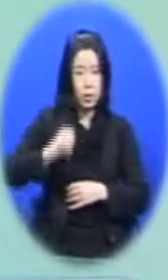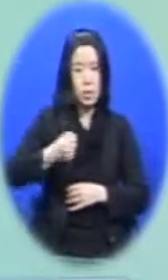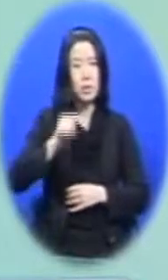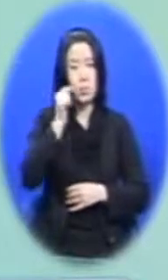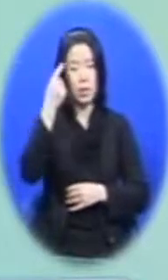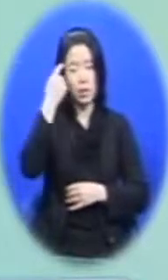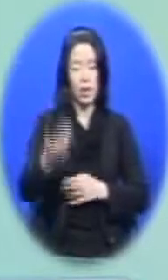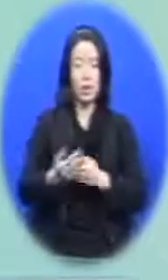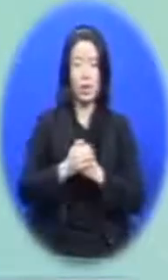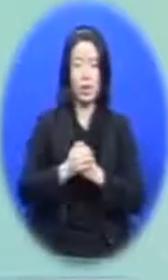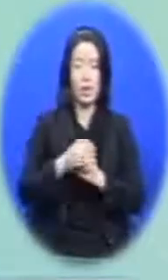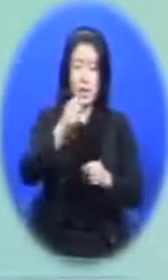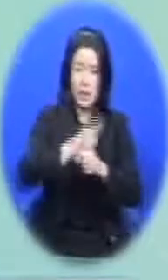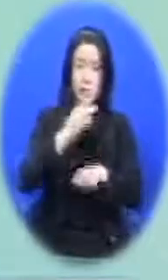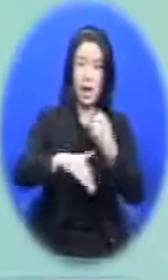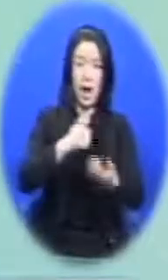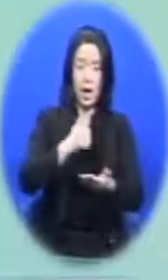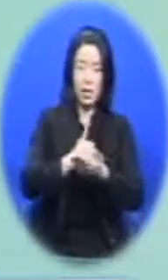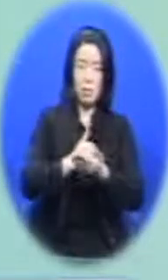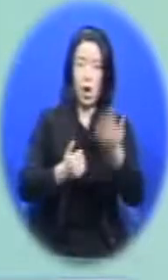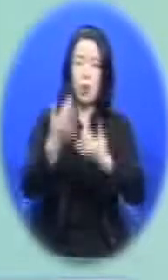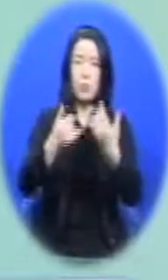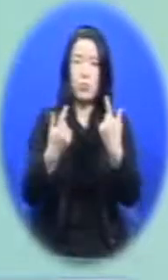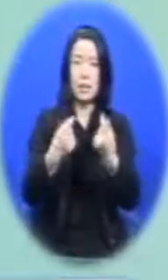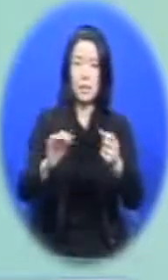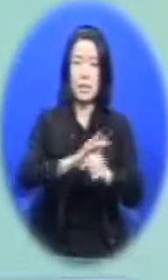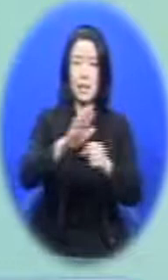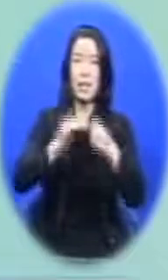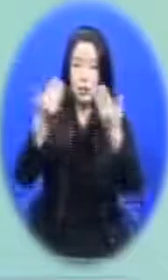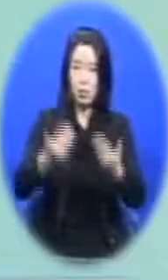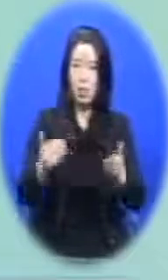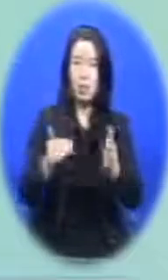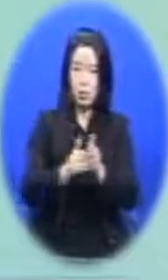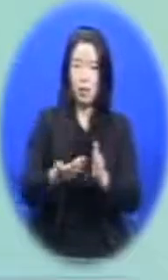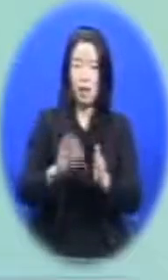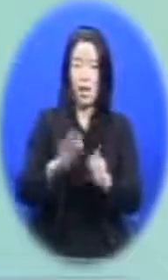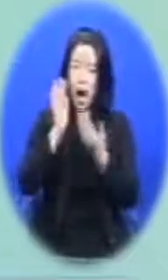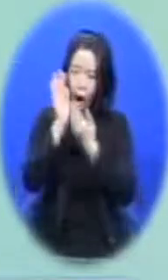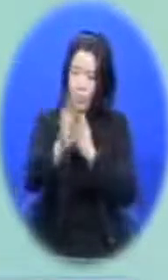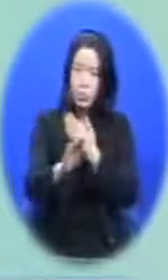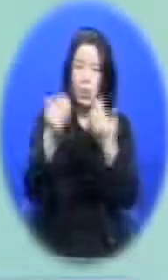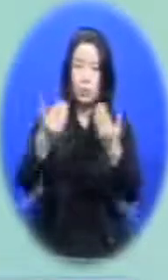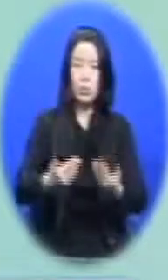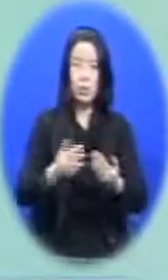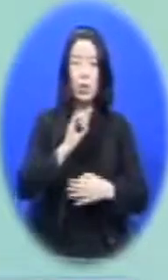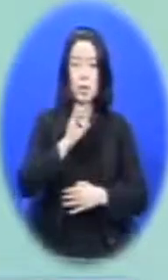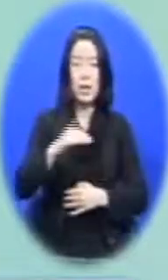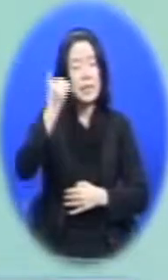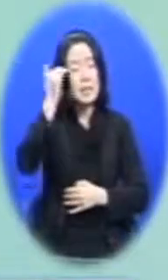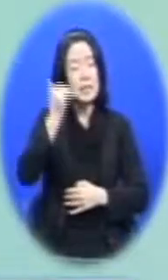거지요? 이미 하나님은 불같은 사랑을 주셨는데 왜 계속 앞으로 주실 것만 기다리고 있는